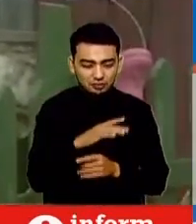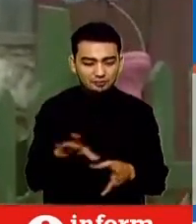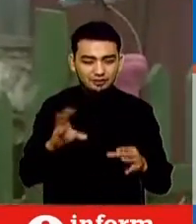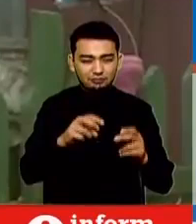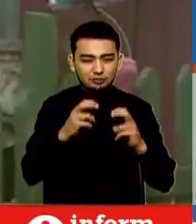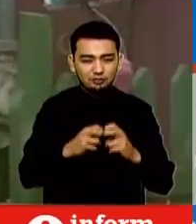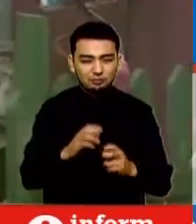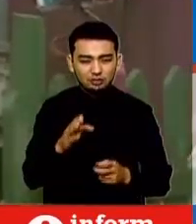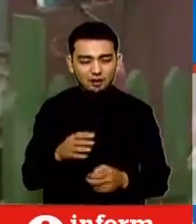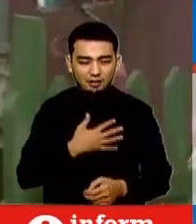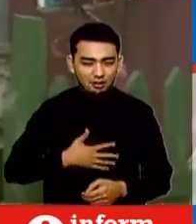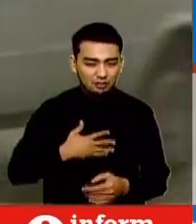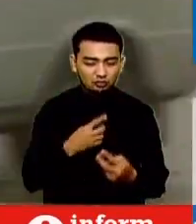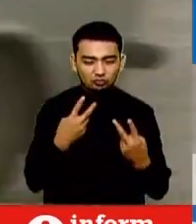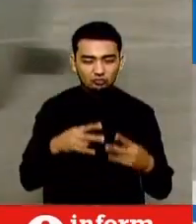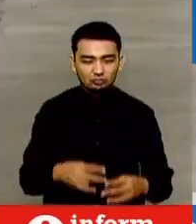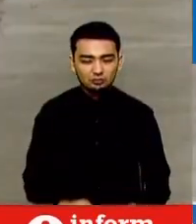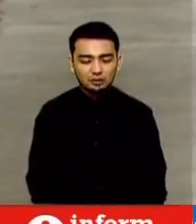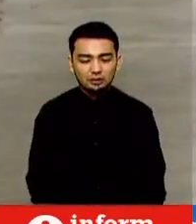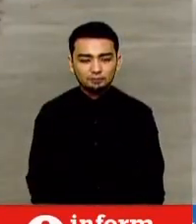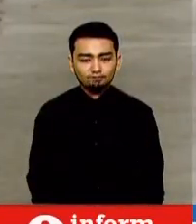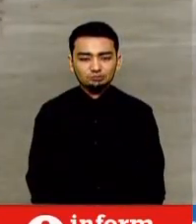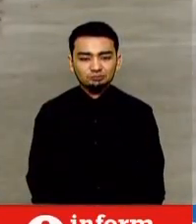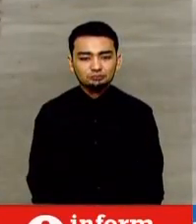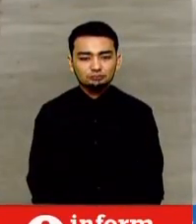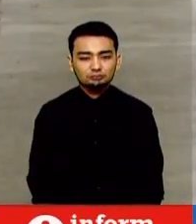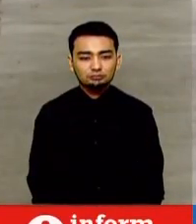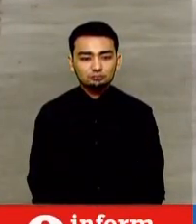панике. Людмила Батюшкина, Ирина Ненашева, Информбюро, Карагандинская область.